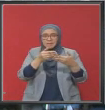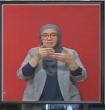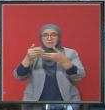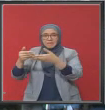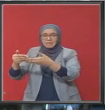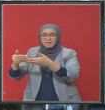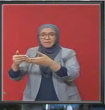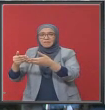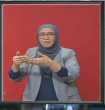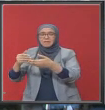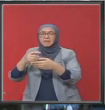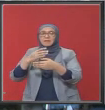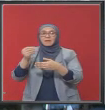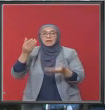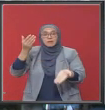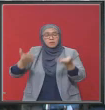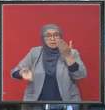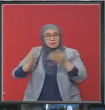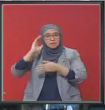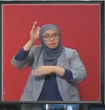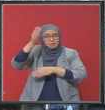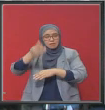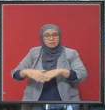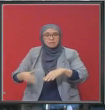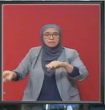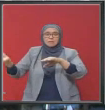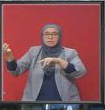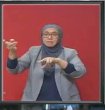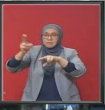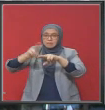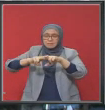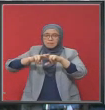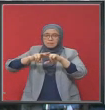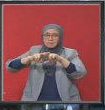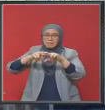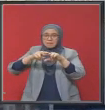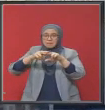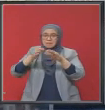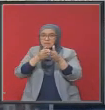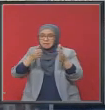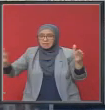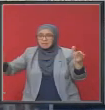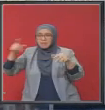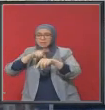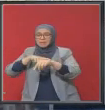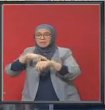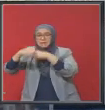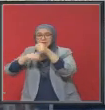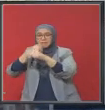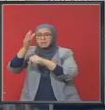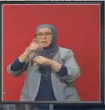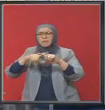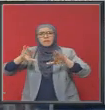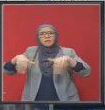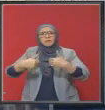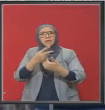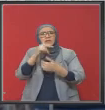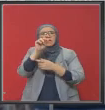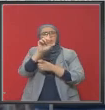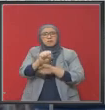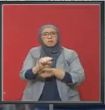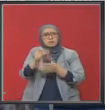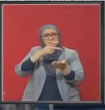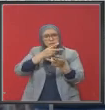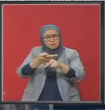tahun hadapan tetapi Bagaimana pula dengan kos Hai pinjaman tersebut pentadbiran ataupun ujroh